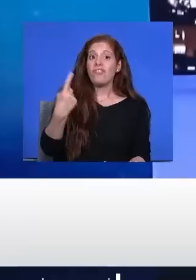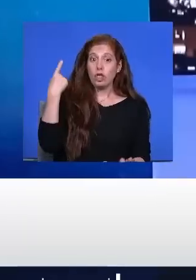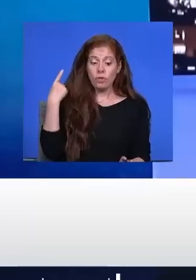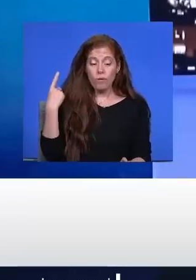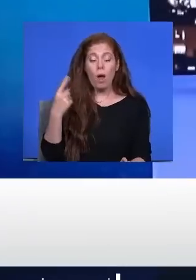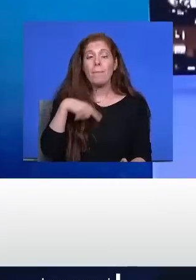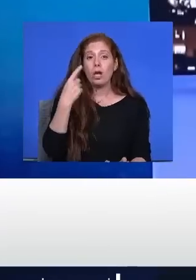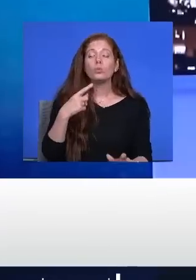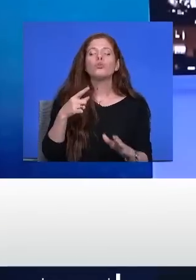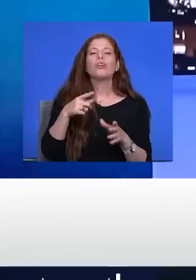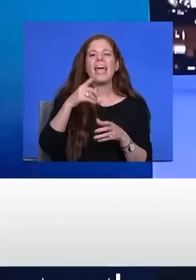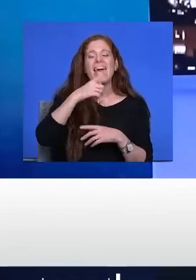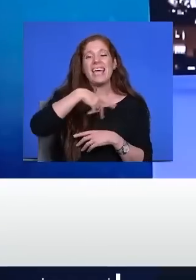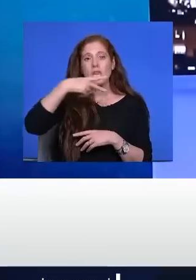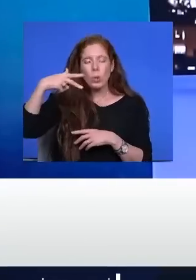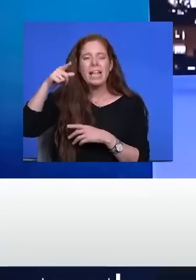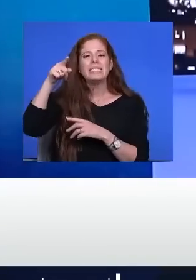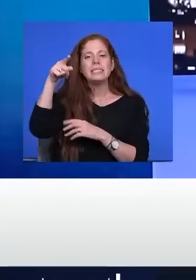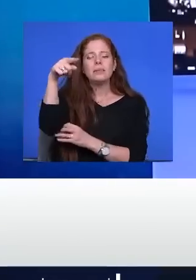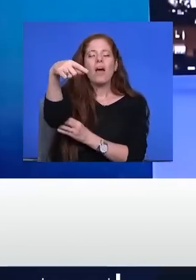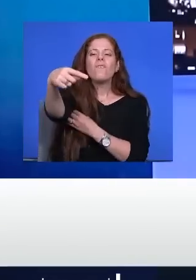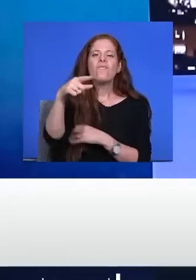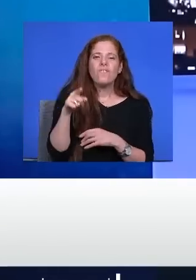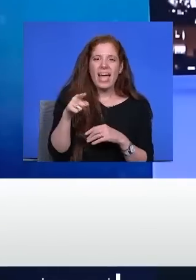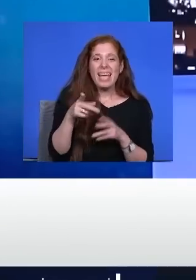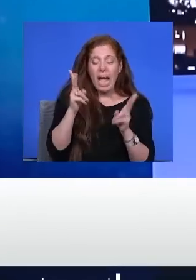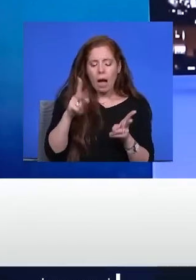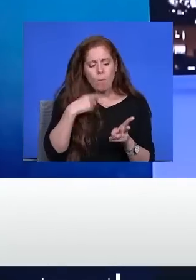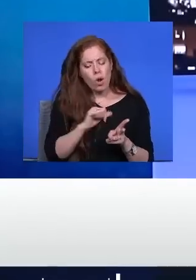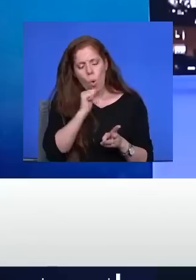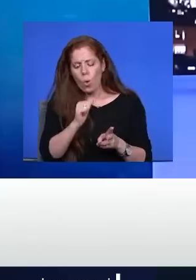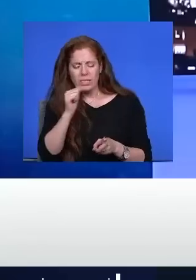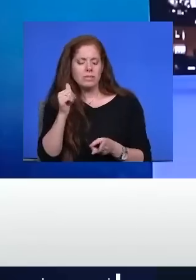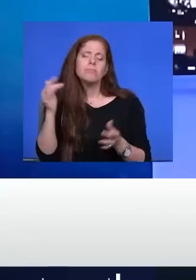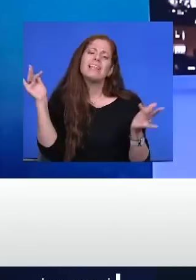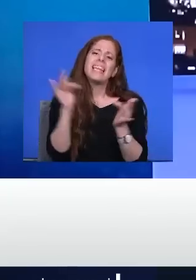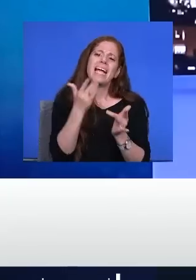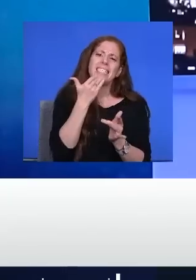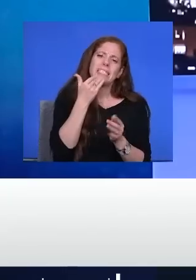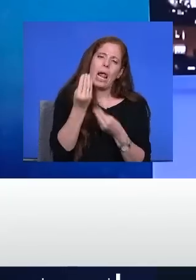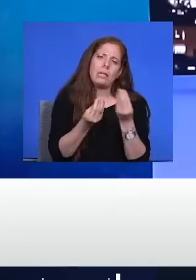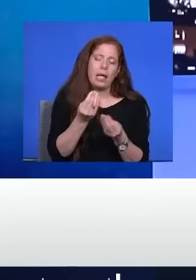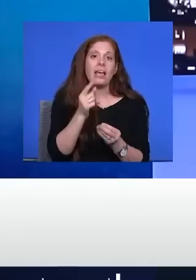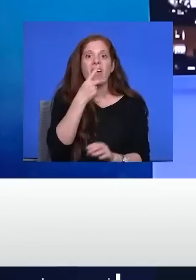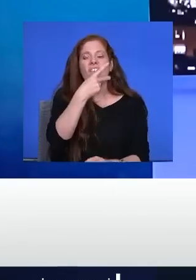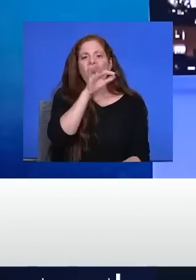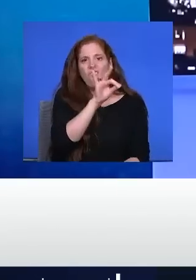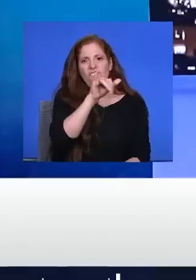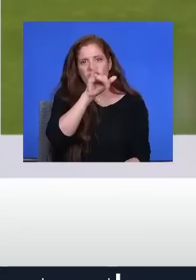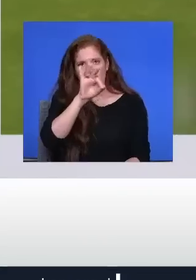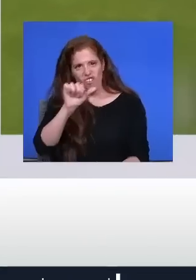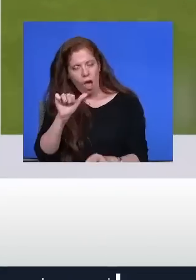אינדונזיה ועיראק מציבות תנאי לפיפ"א, אנחנו לא רוצות לשחק נגד ישראל. זה הכניס את פיפ"א למצוקה. במקביל, מושל בלי